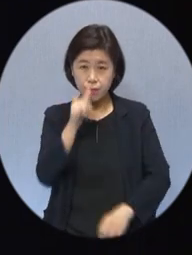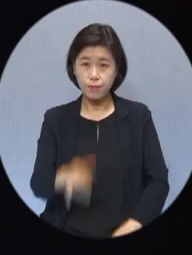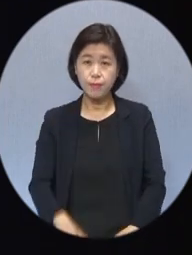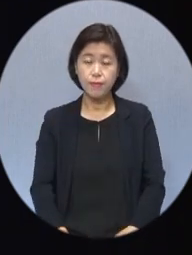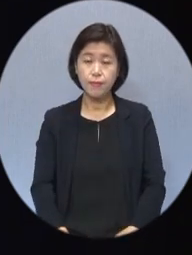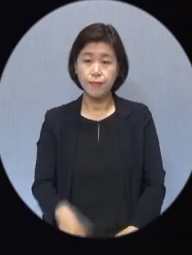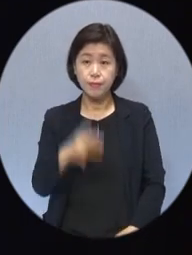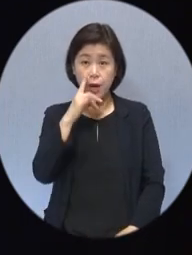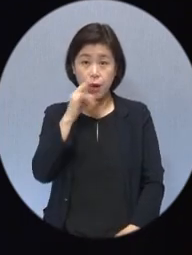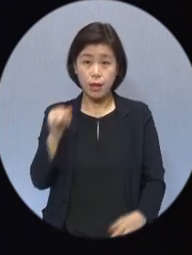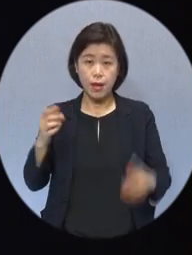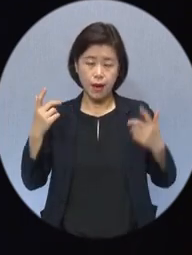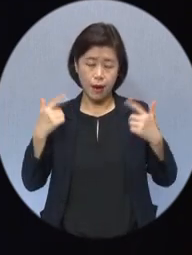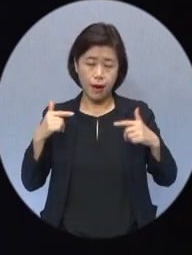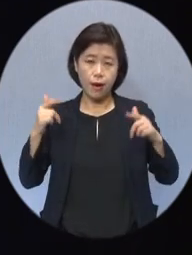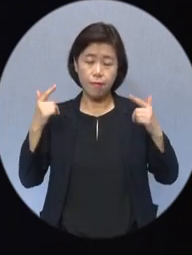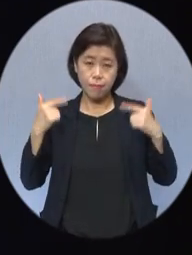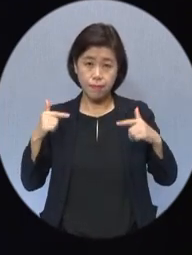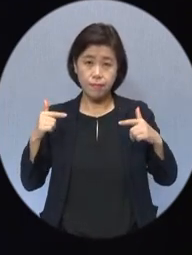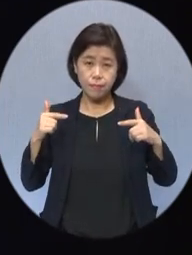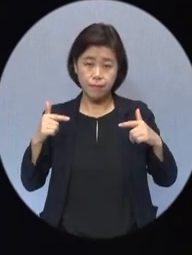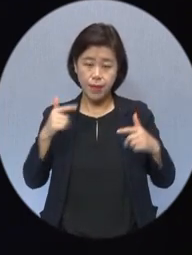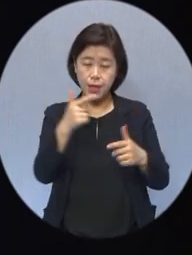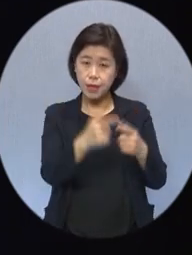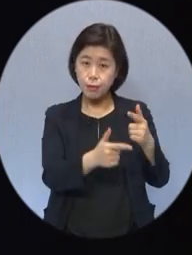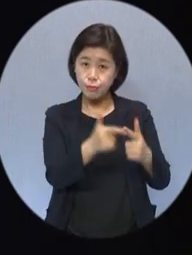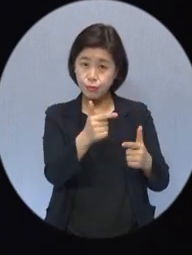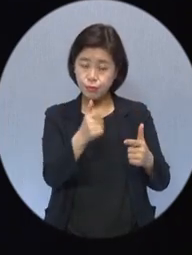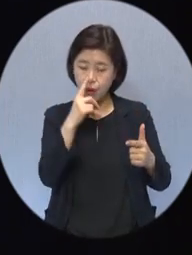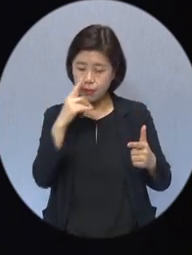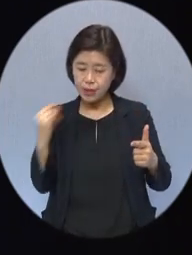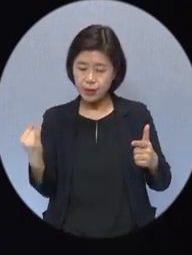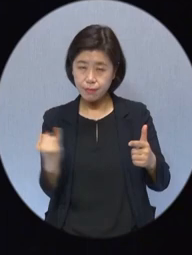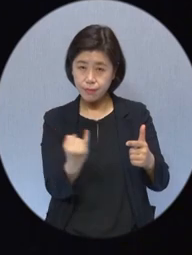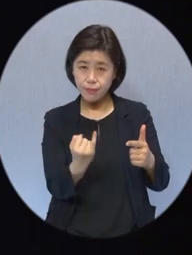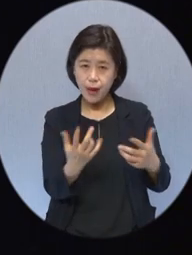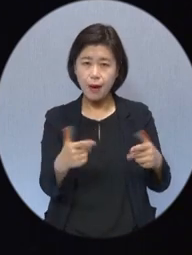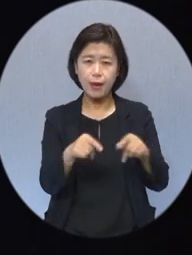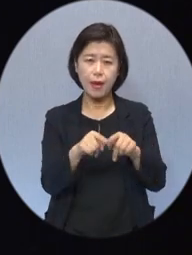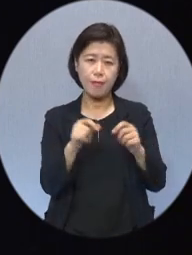어머니는 언제나 나무와 함께 있다.